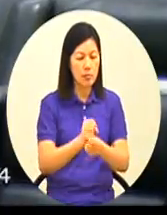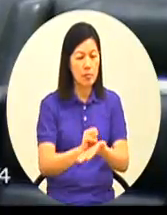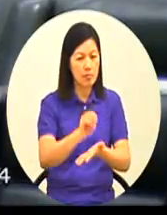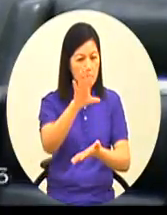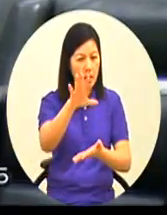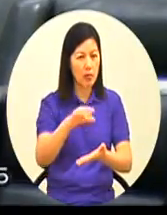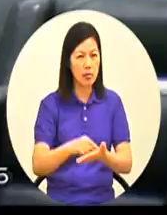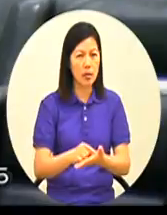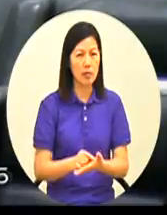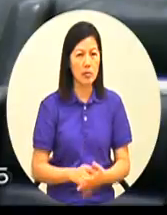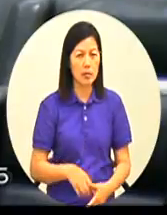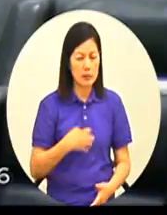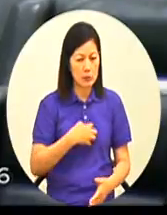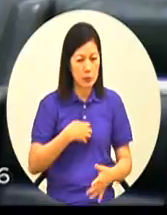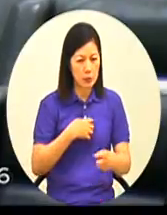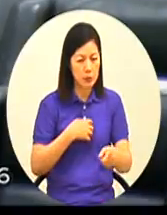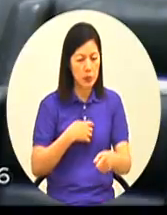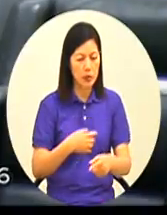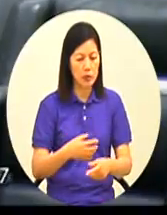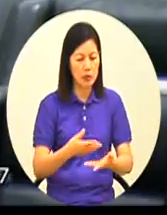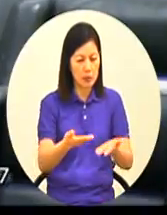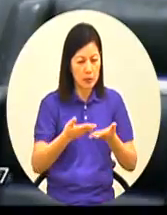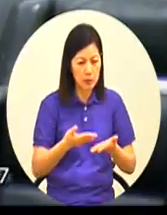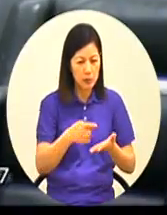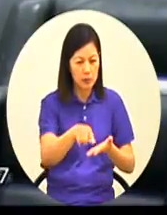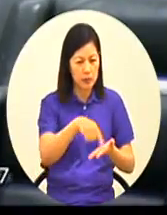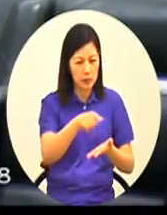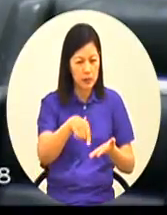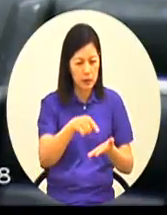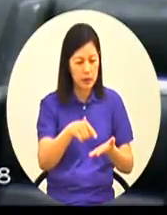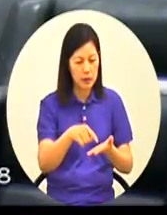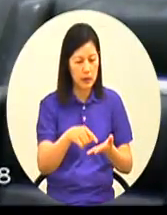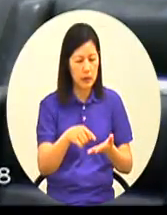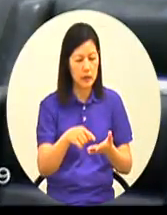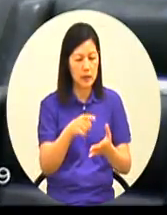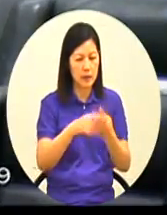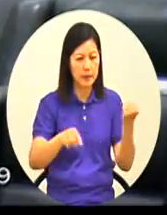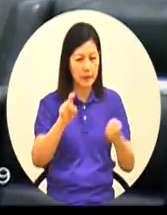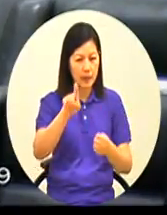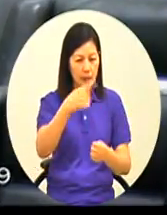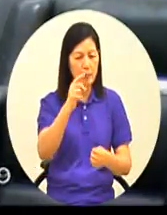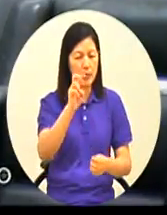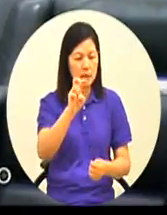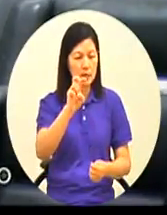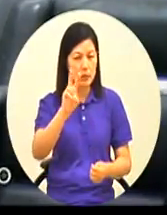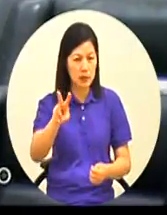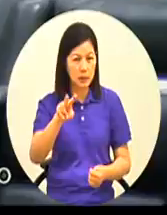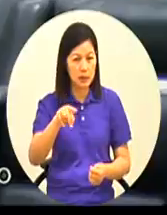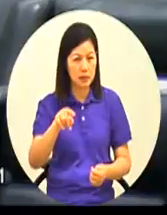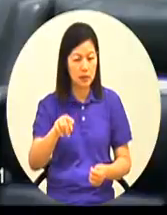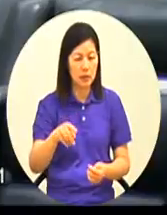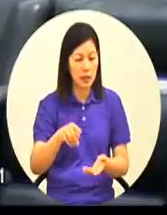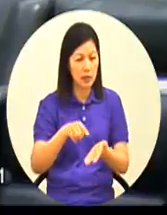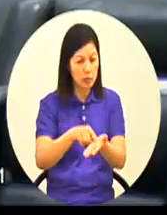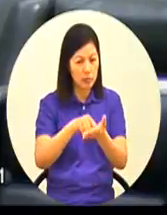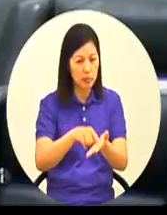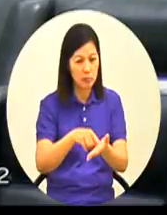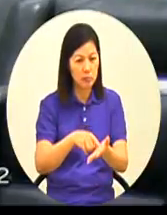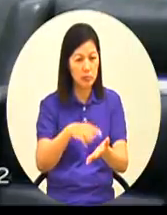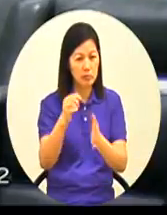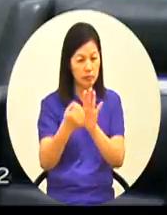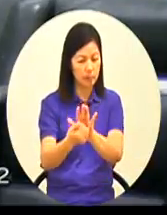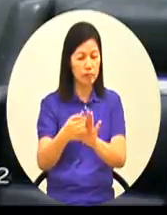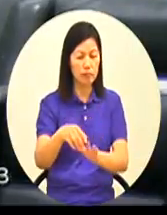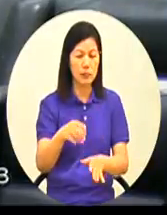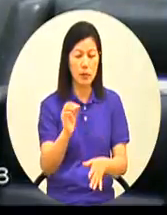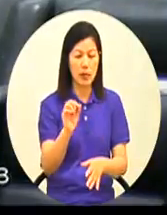诉愿的部分呢，不受理的有122件。那我不知道这122件是什么原因不受理。那第二个国赔案